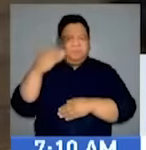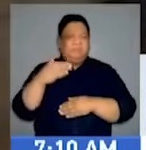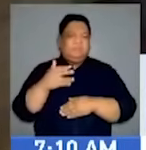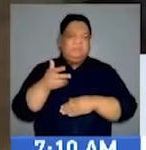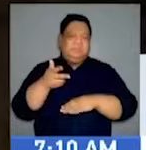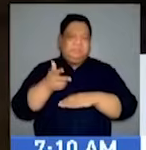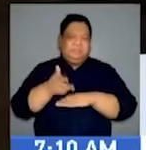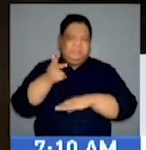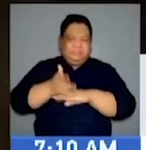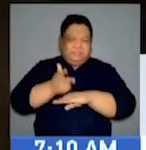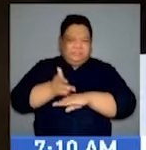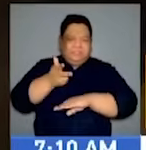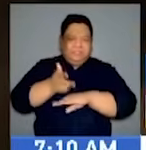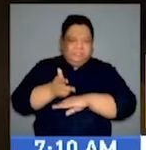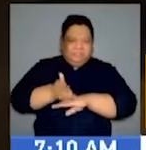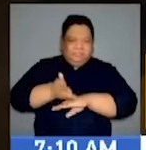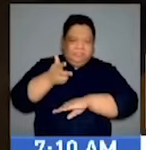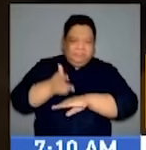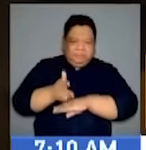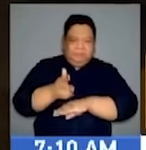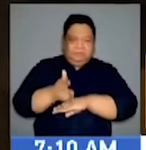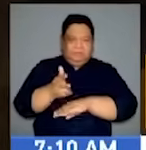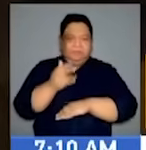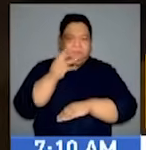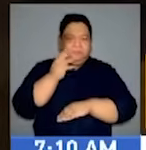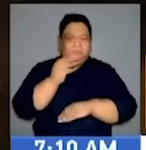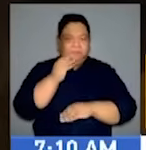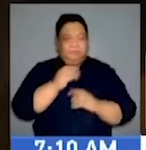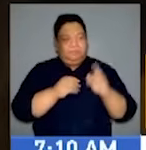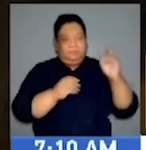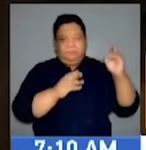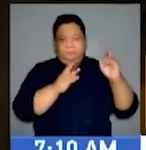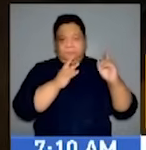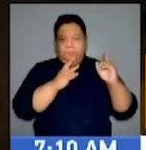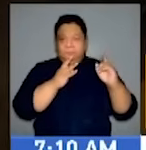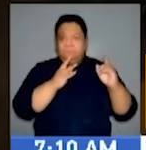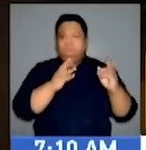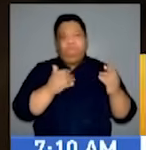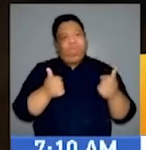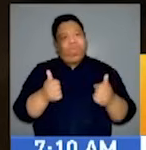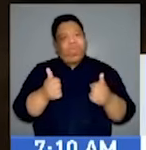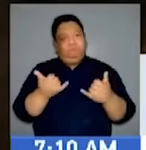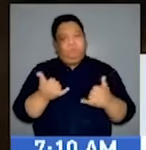ni Jenya. Mas maugi nga na ginawa siya para maganda na yung dadaanan.